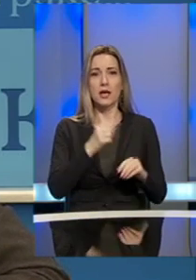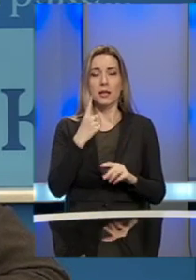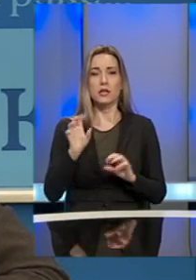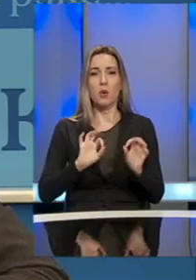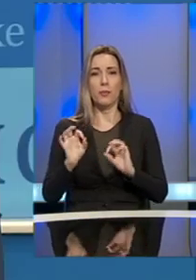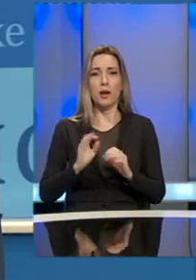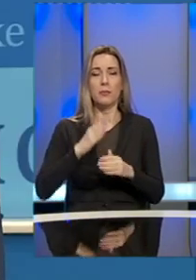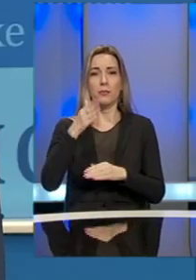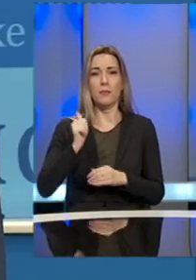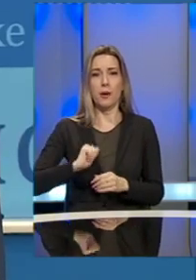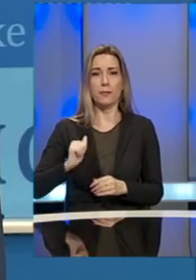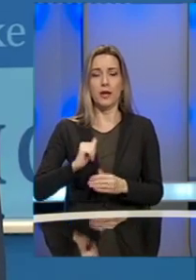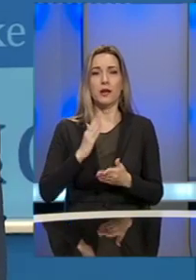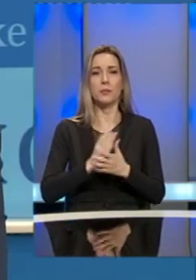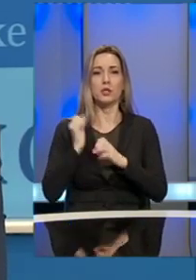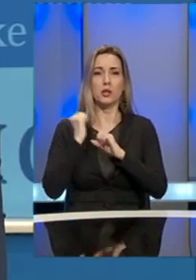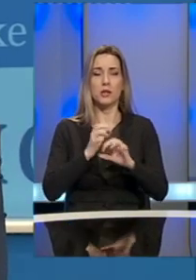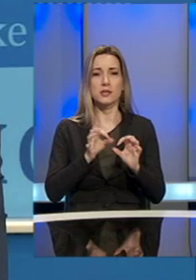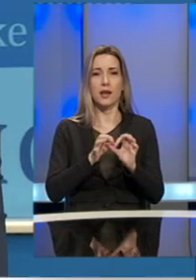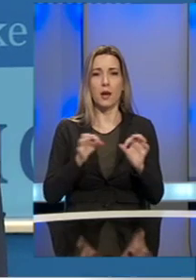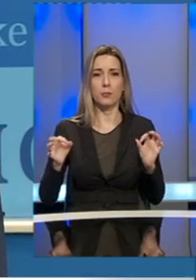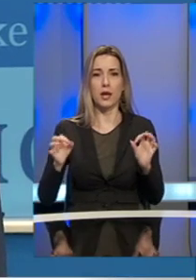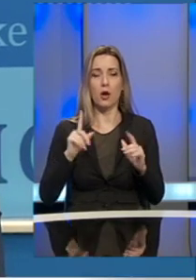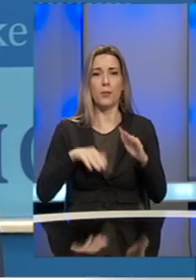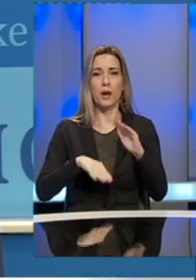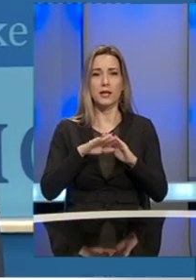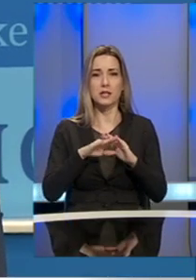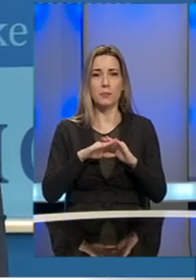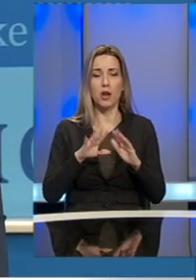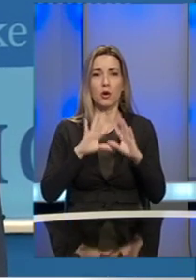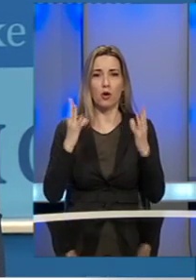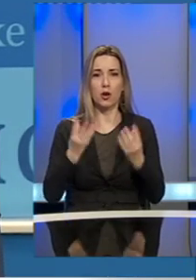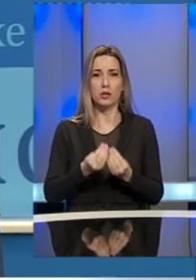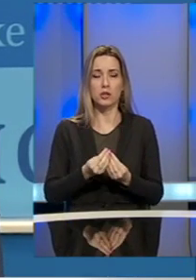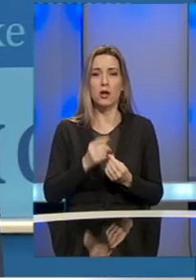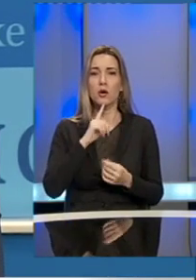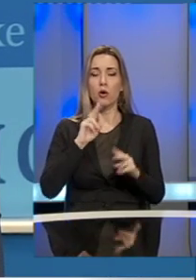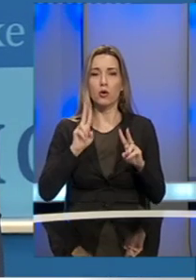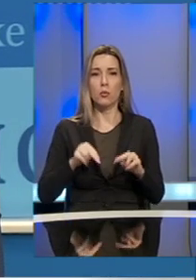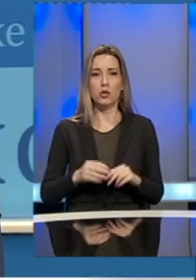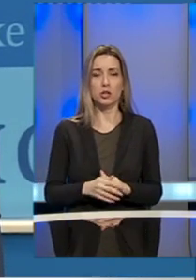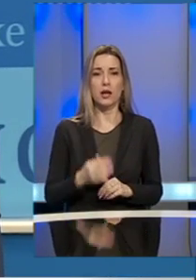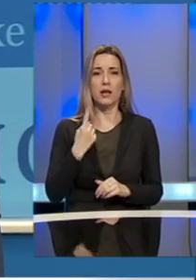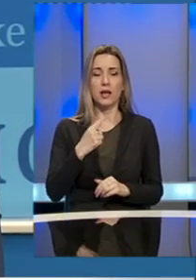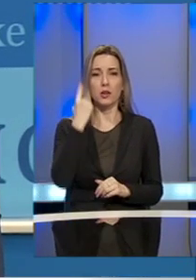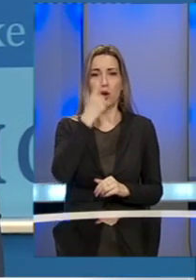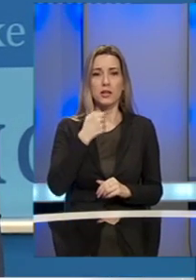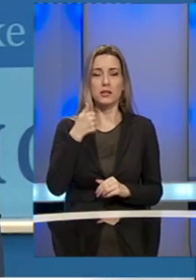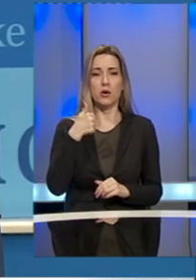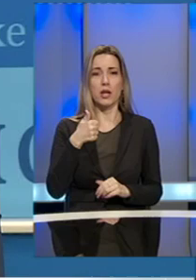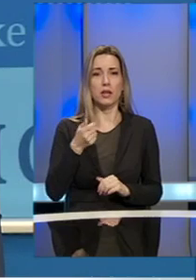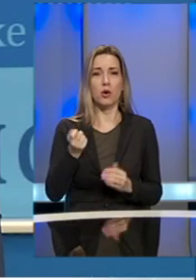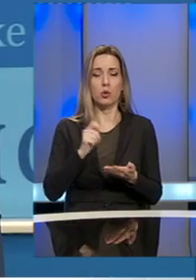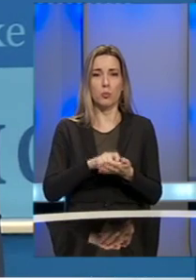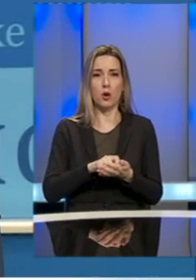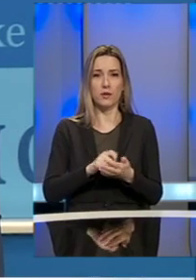prema Bijeljini. Biće donesena mjera o maksimalnoj količini koju može jedno lice u jednoj